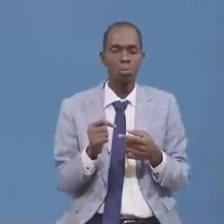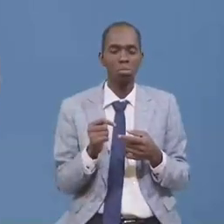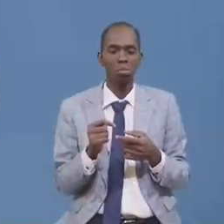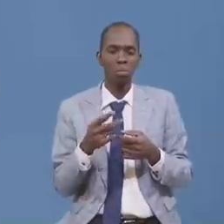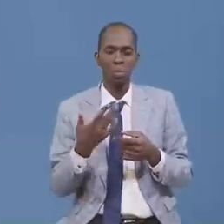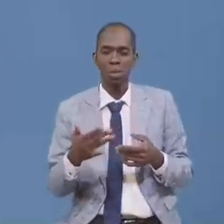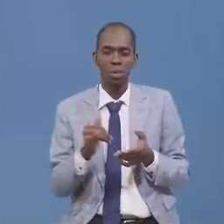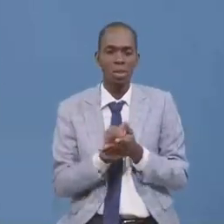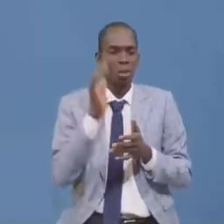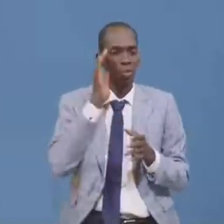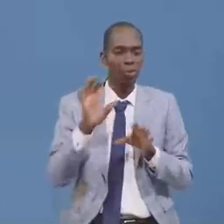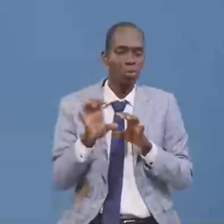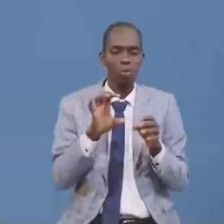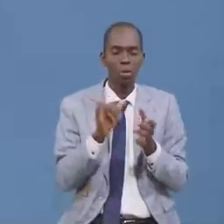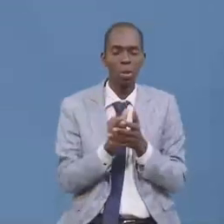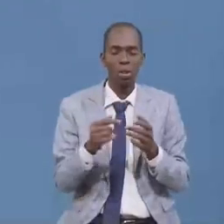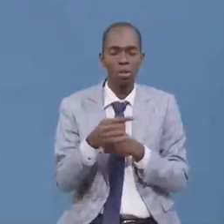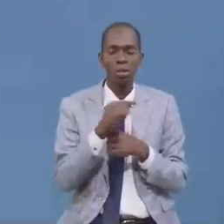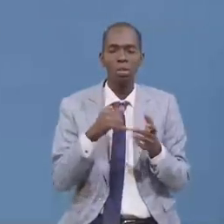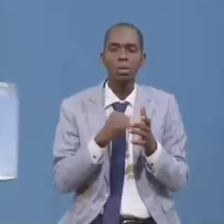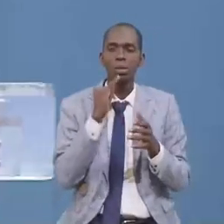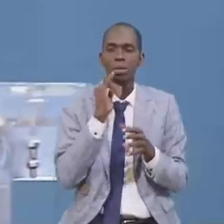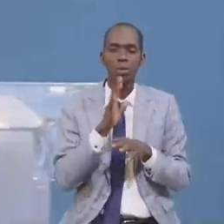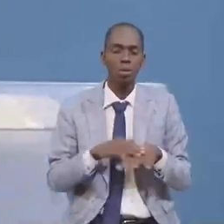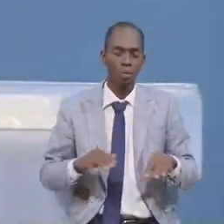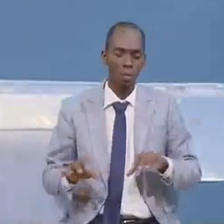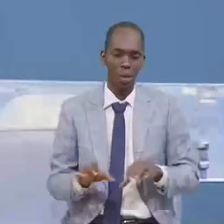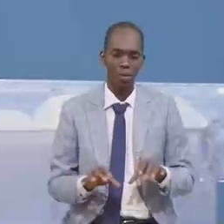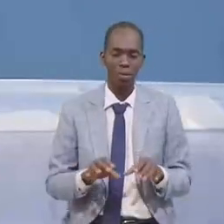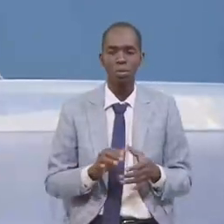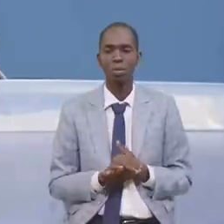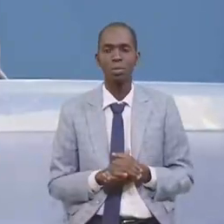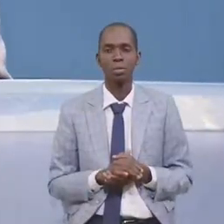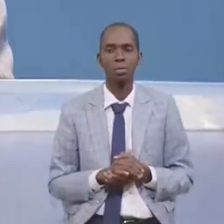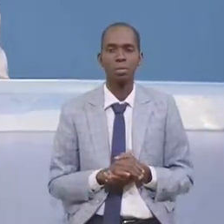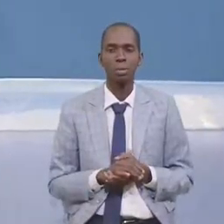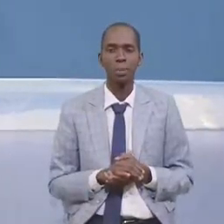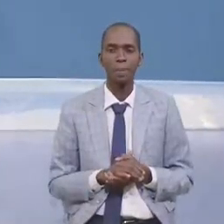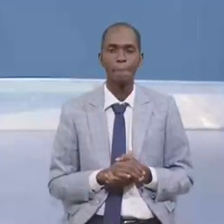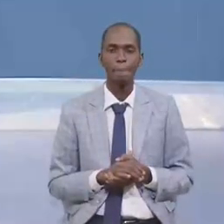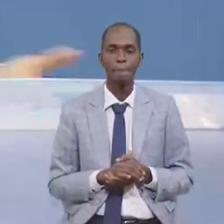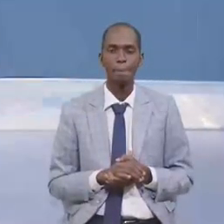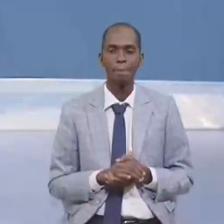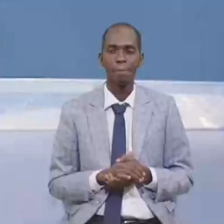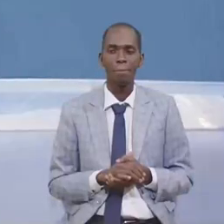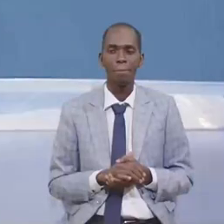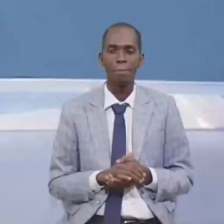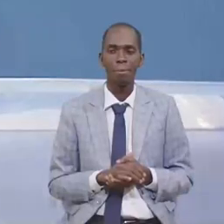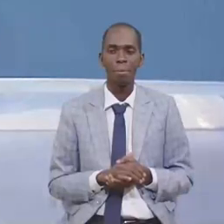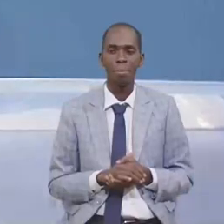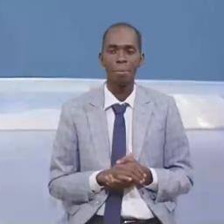Et quand tu veux t'habiller, tu penses à là où tu veux aller, tu dois aussi penser à la tenue à porter pour l'occasion. C'est une action.